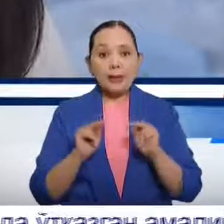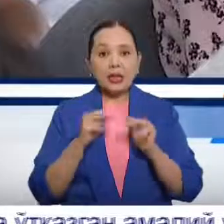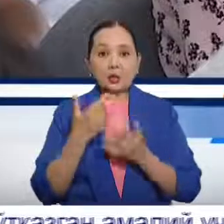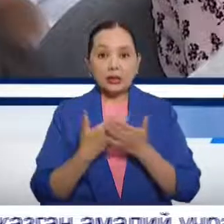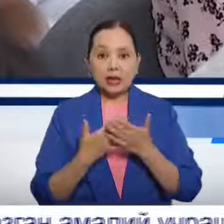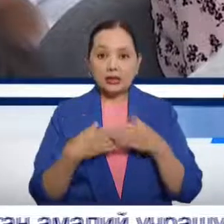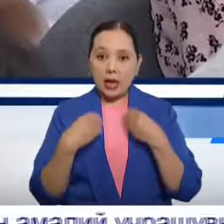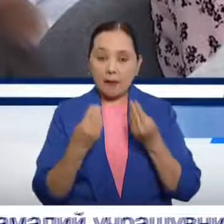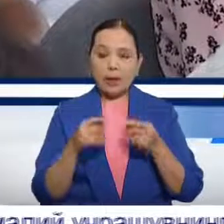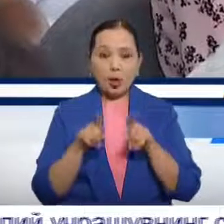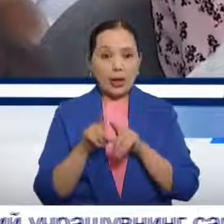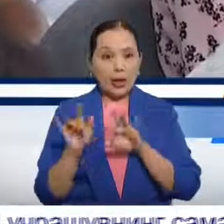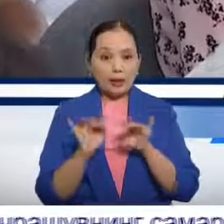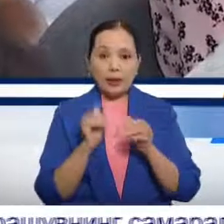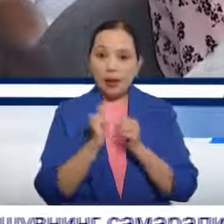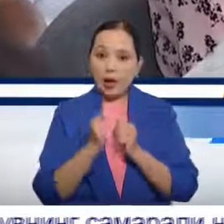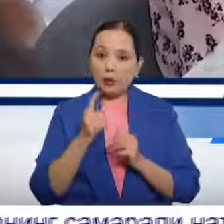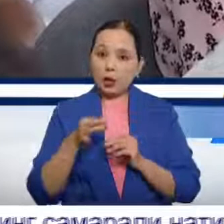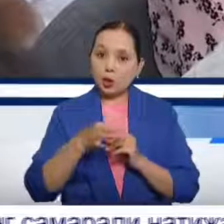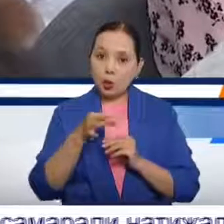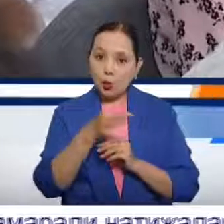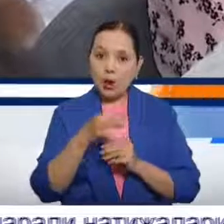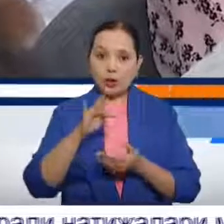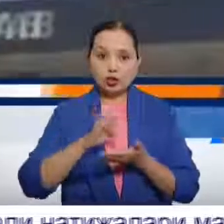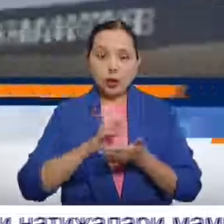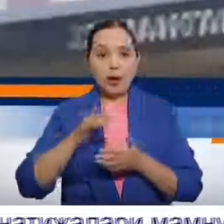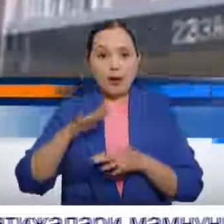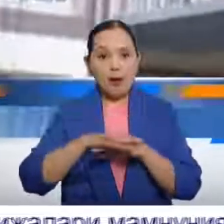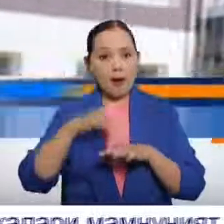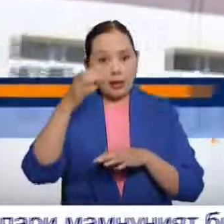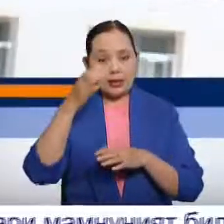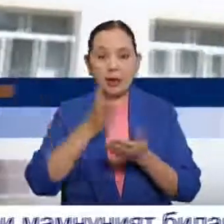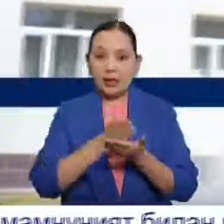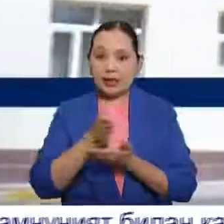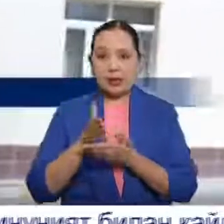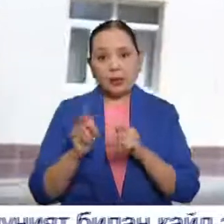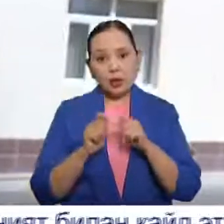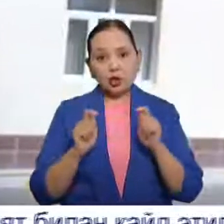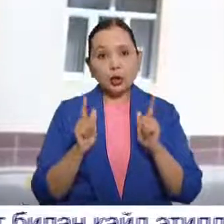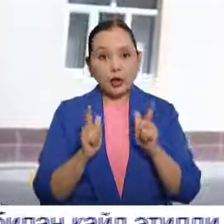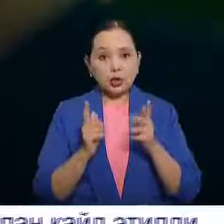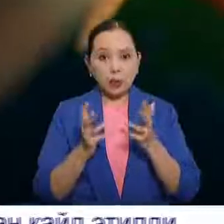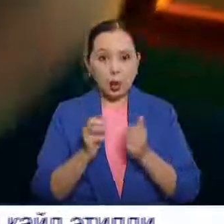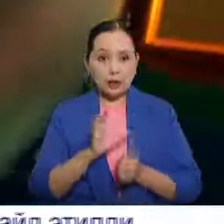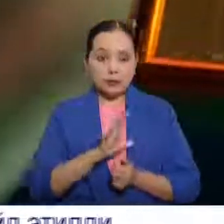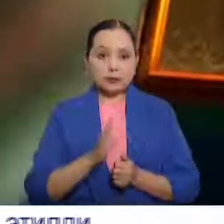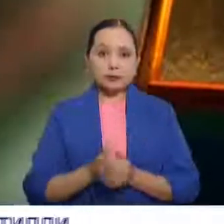tavsiyalar berildi. Bu kabi tadbirlarni har bir tuman, shahar, xalq ta'limi bo'limi kesimida tizimli tashkil qilishga kelishib olindi.